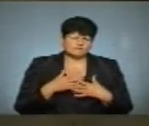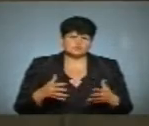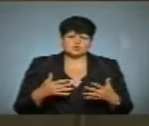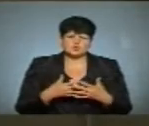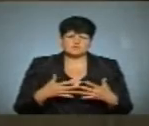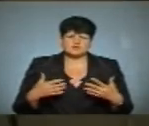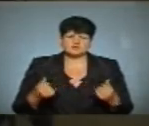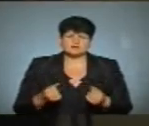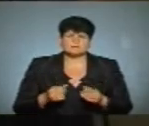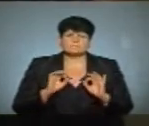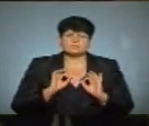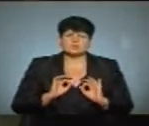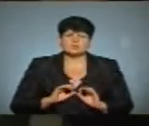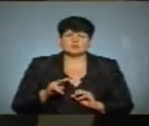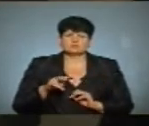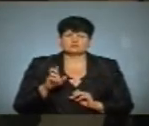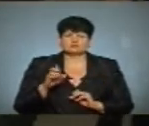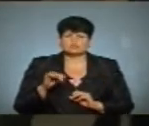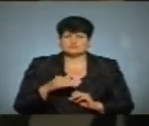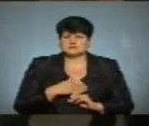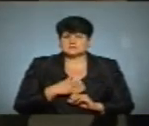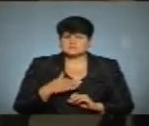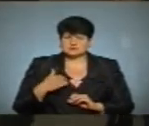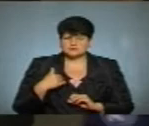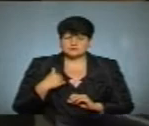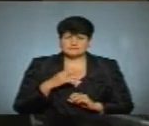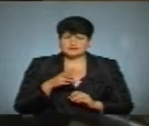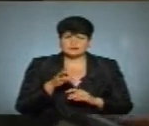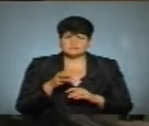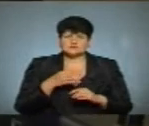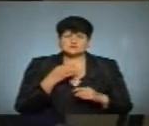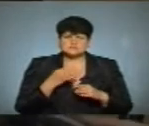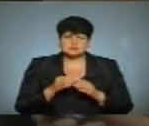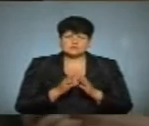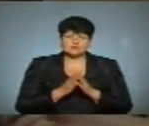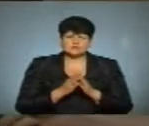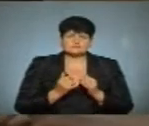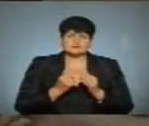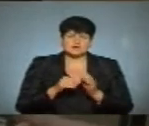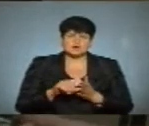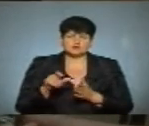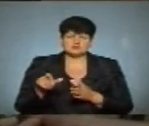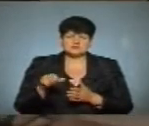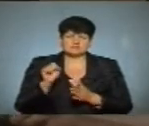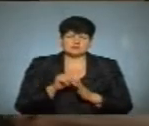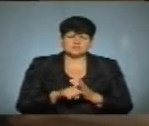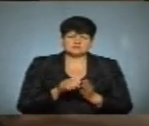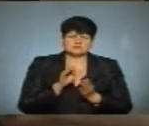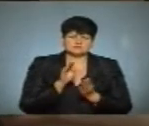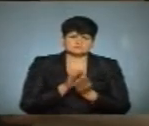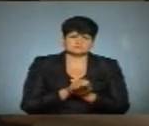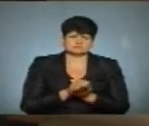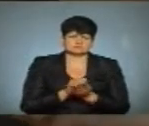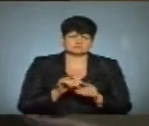Коментувати вирок суду прокурор Леонід Бучковський не захотів. Не на камеру розповів. Просив для учасників вбивства довічного